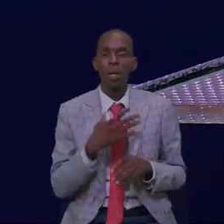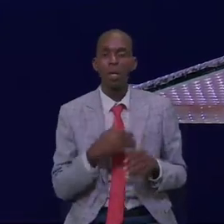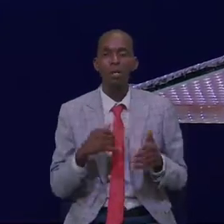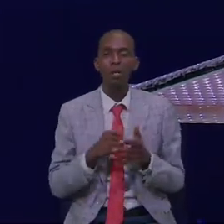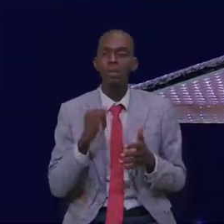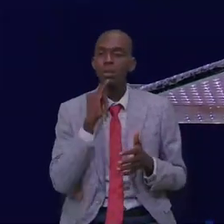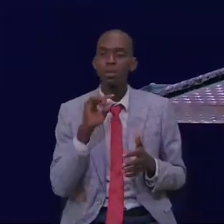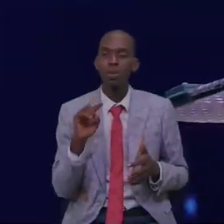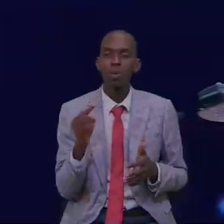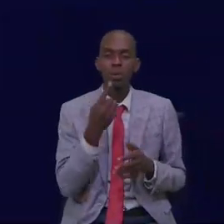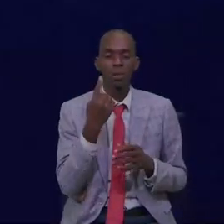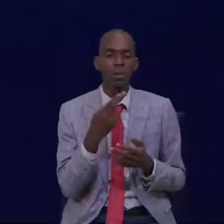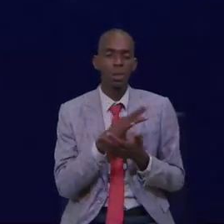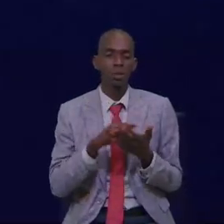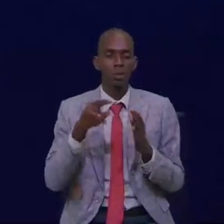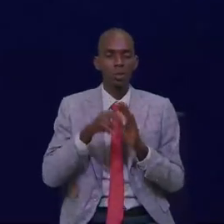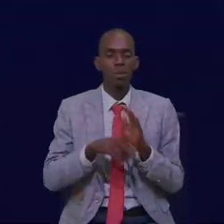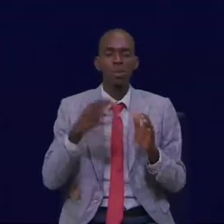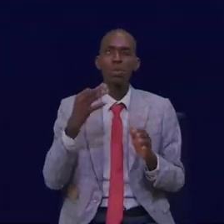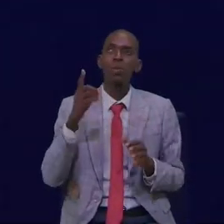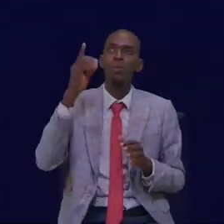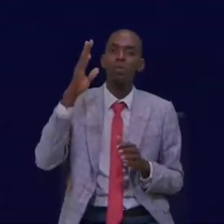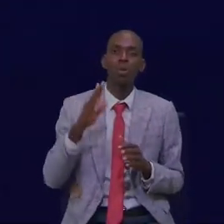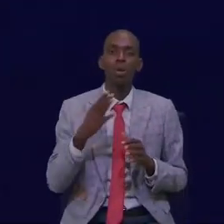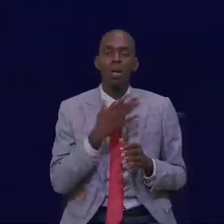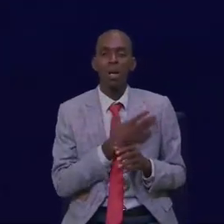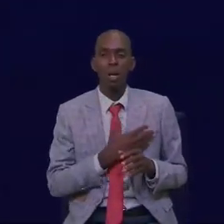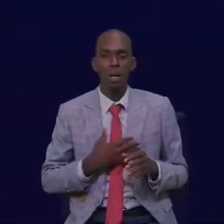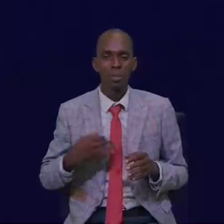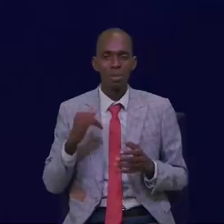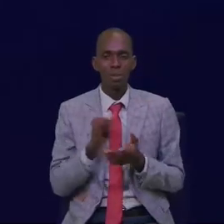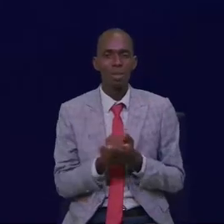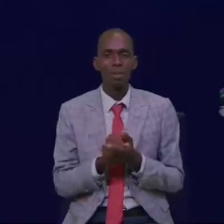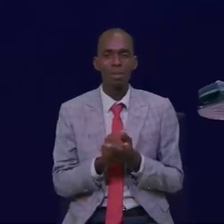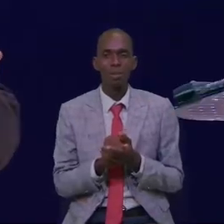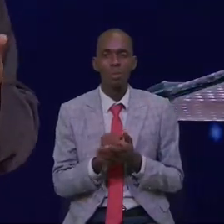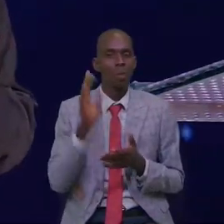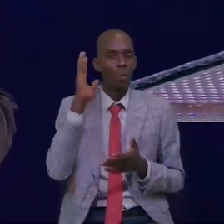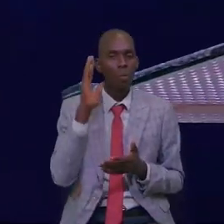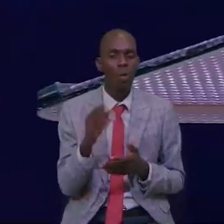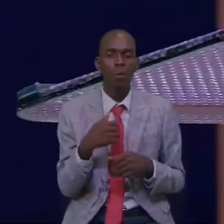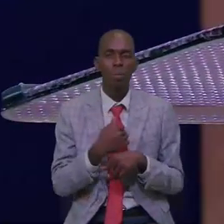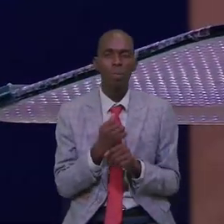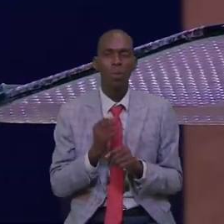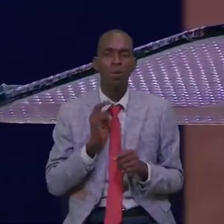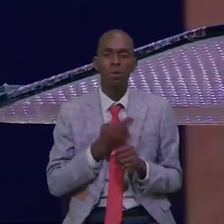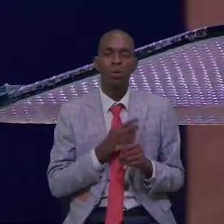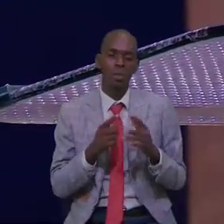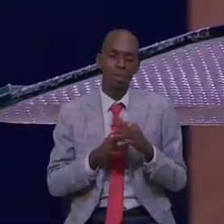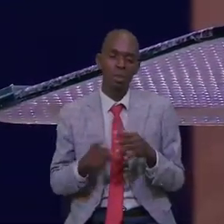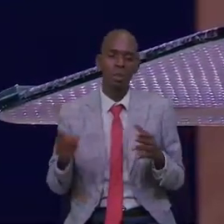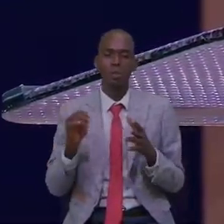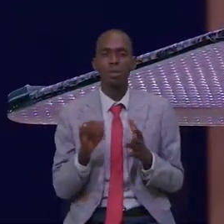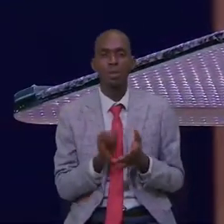salut, la justice dans le Seigneur et la sanctification sans laquelle personne ne verra le Seigneur, qui nous